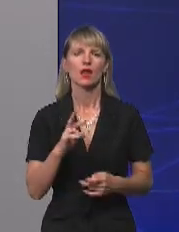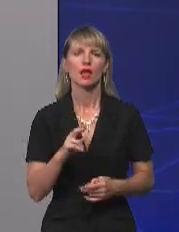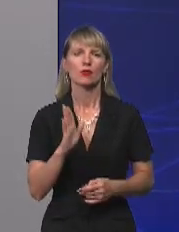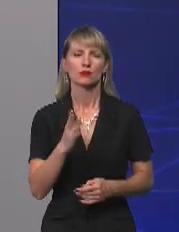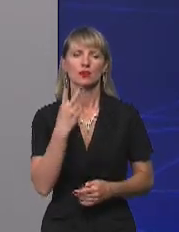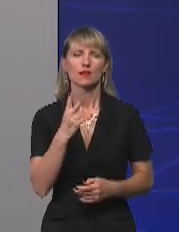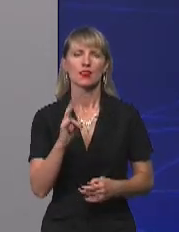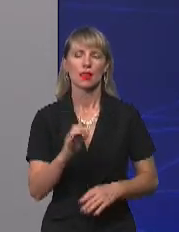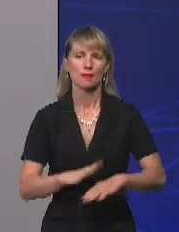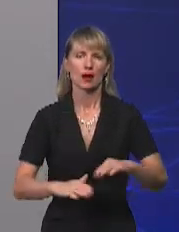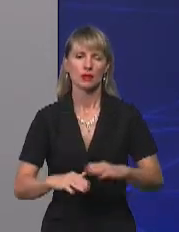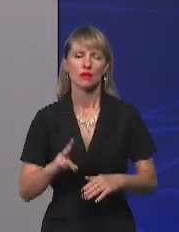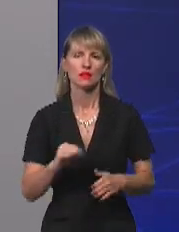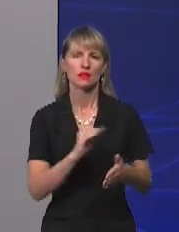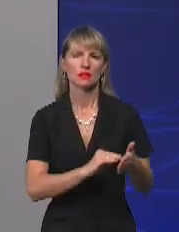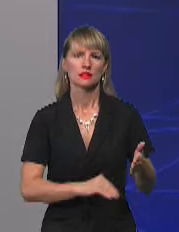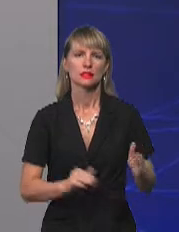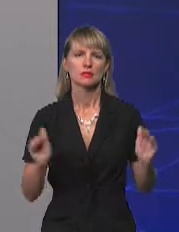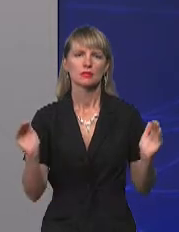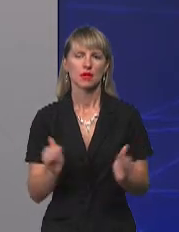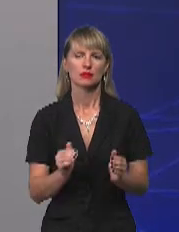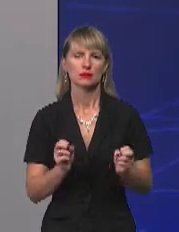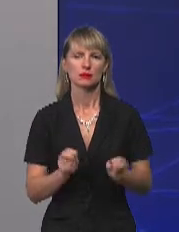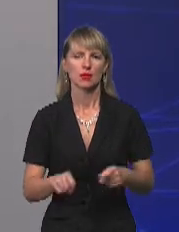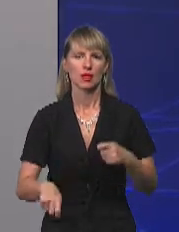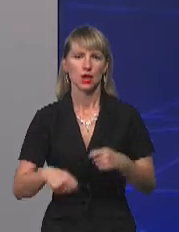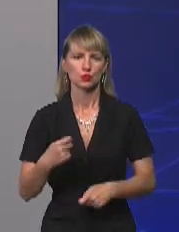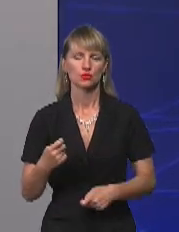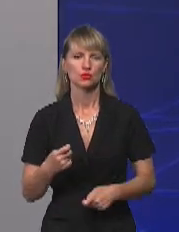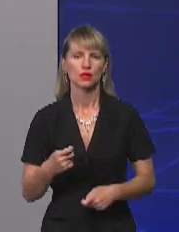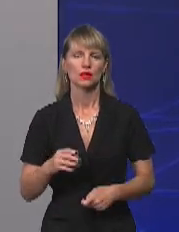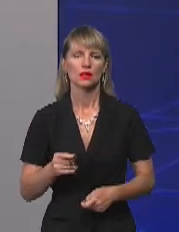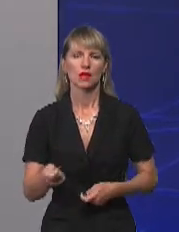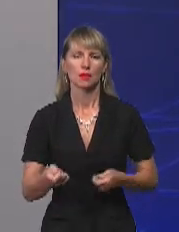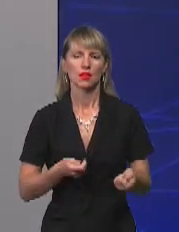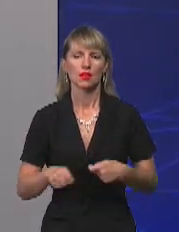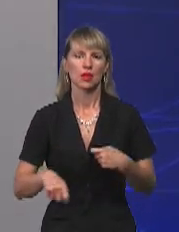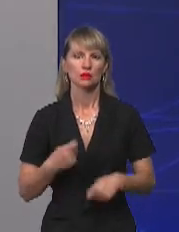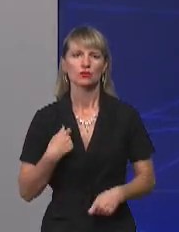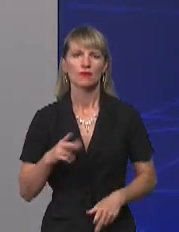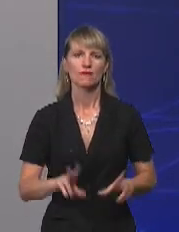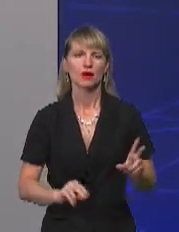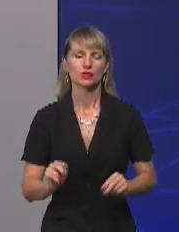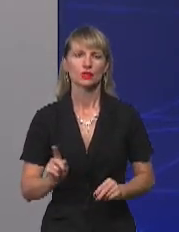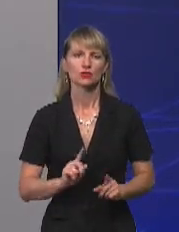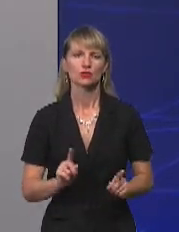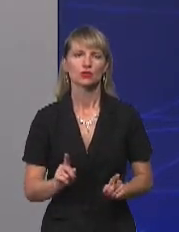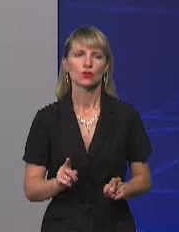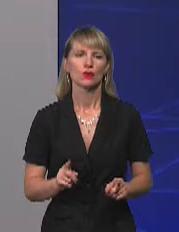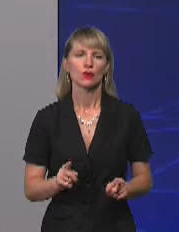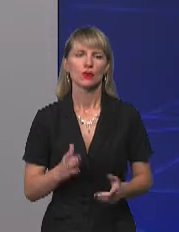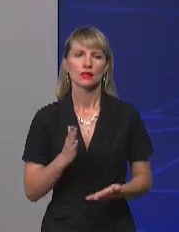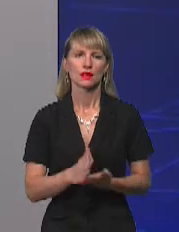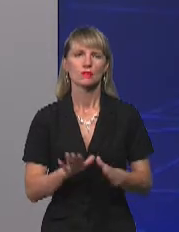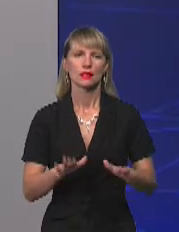дивитися на практику та на статистику саме зменшення кримінальних правопорушень та адмінправопорушень. Я вважаю, саме в певних містах,